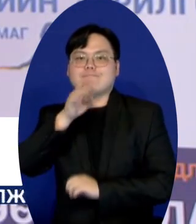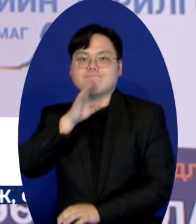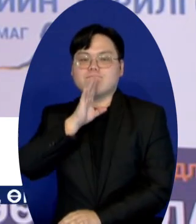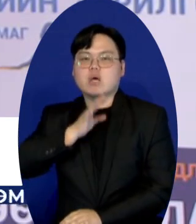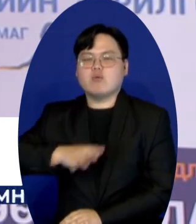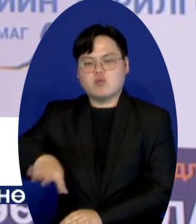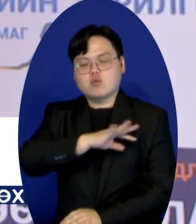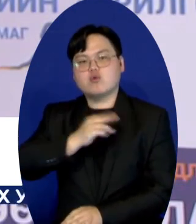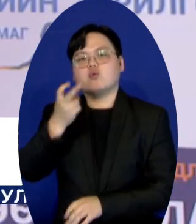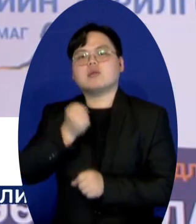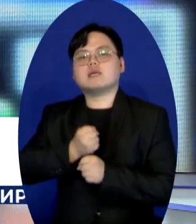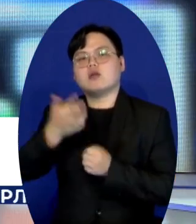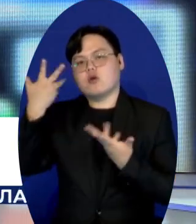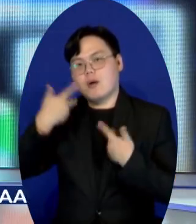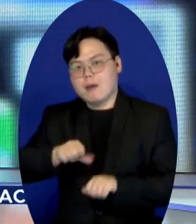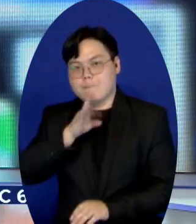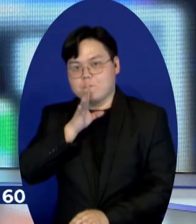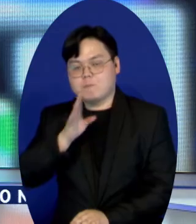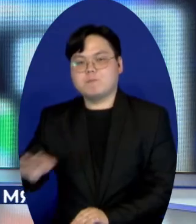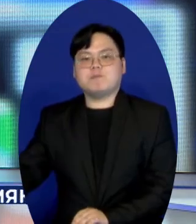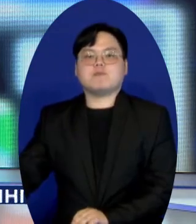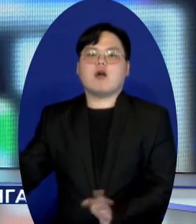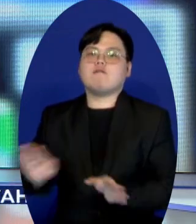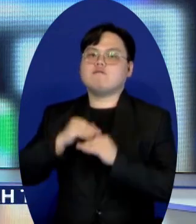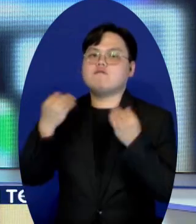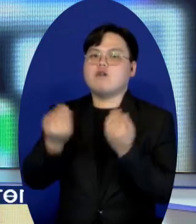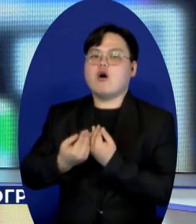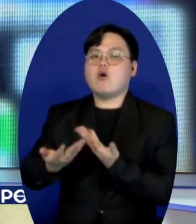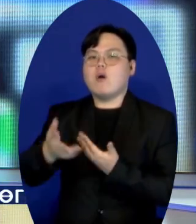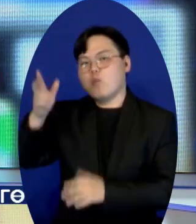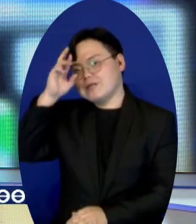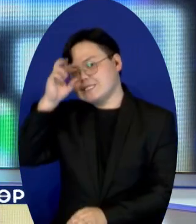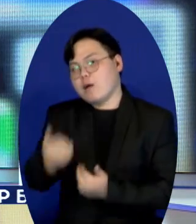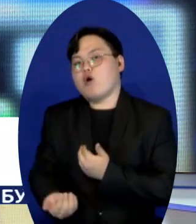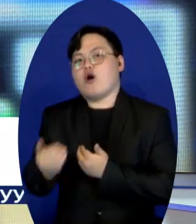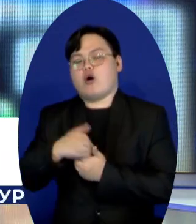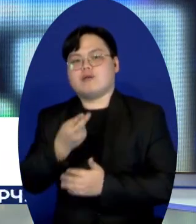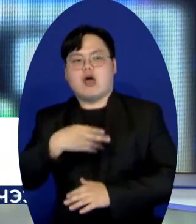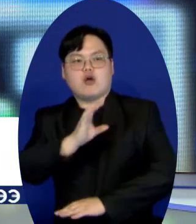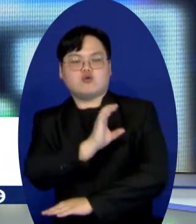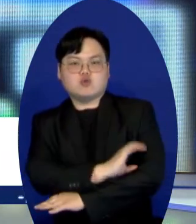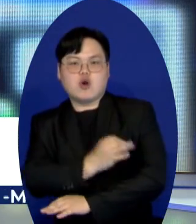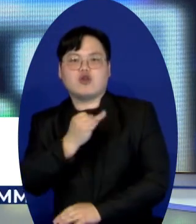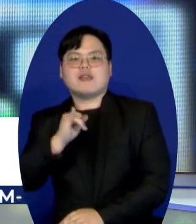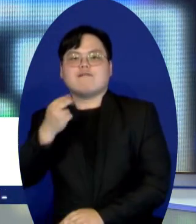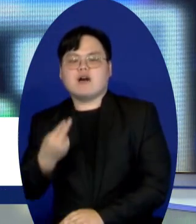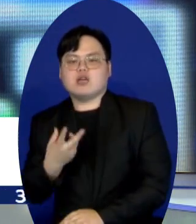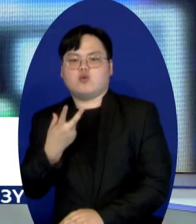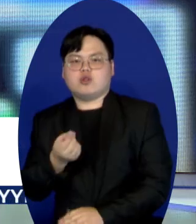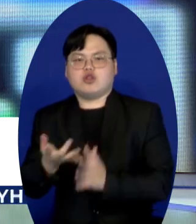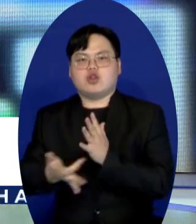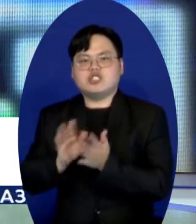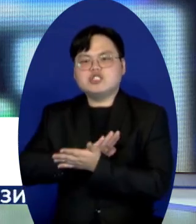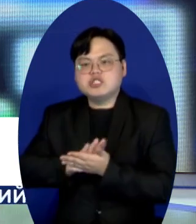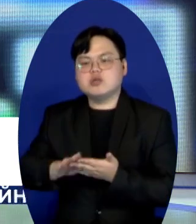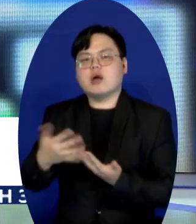бол мөн зохион байгуулна. Форумд боловсролын яам оролцож, ихтэй сургуулиуд болон инновац технологийн шилдэг шийдлүүдийг